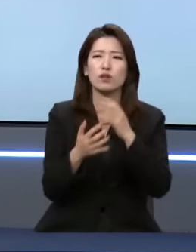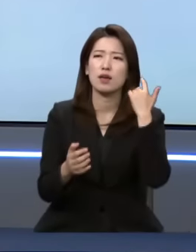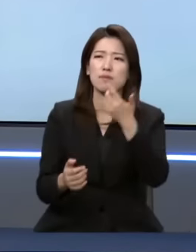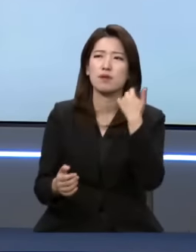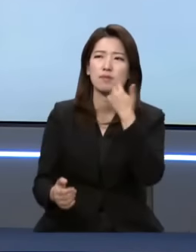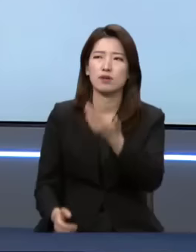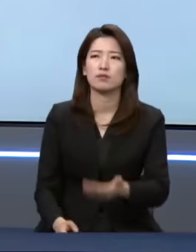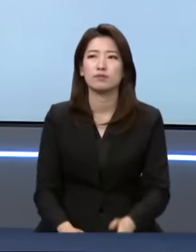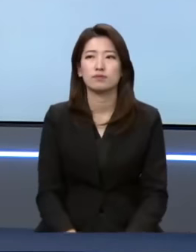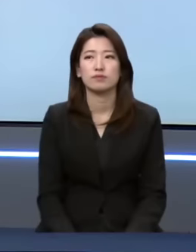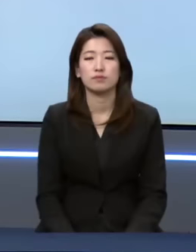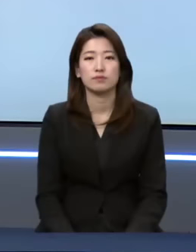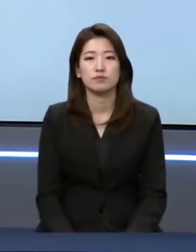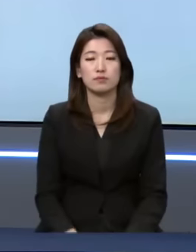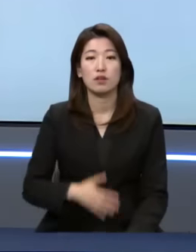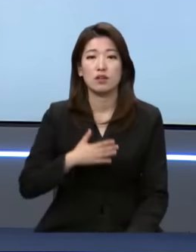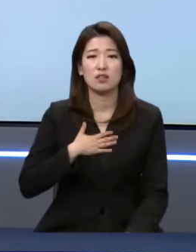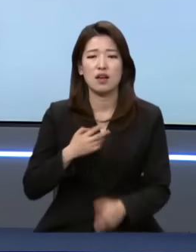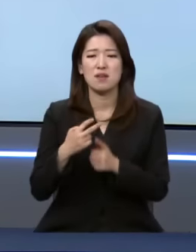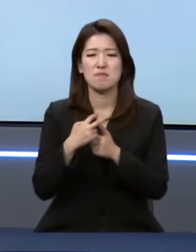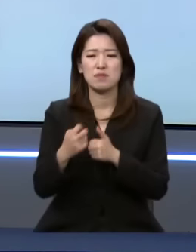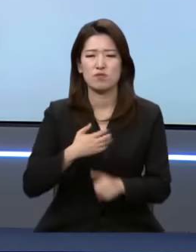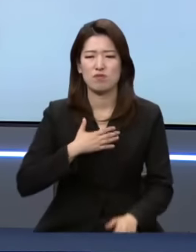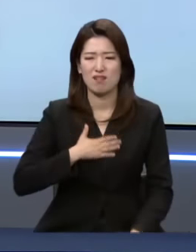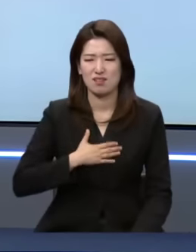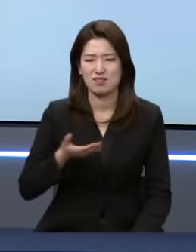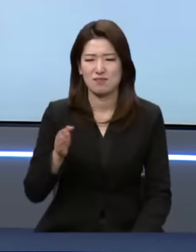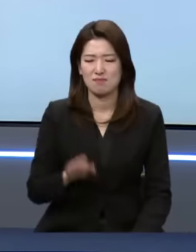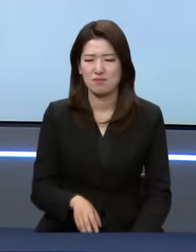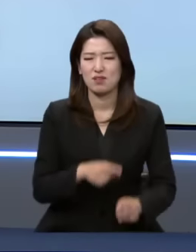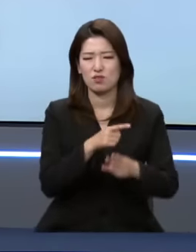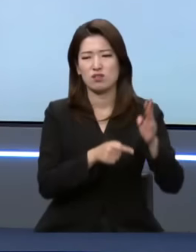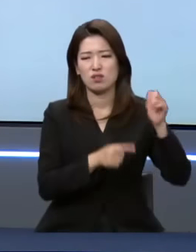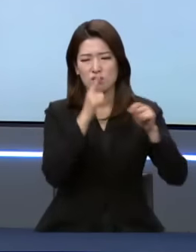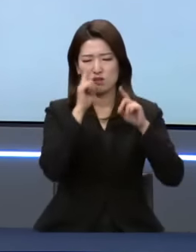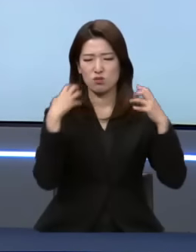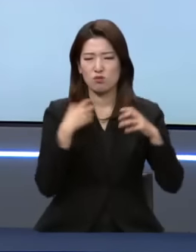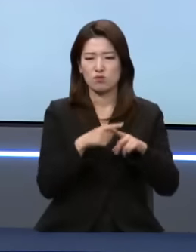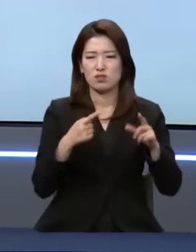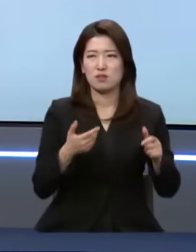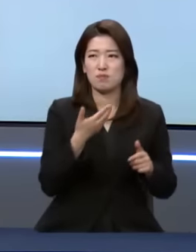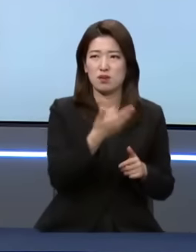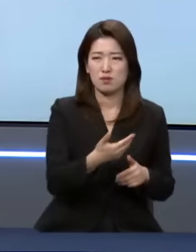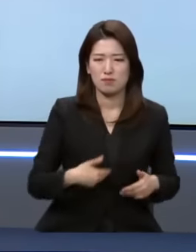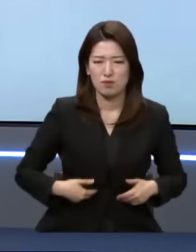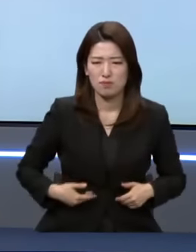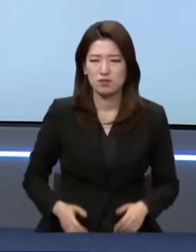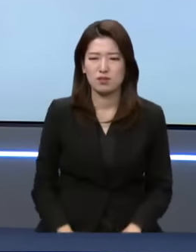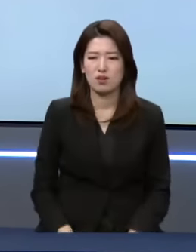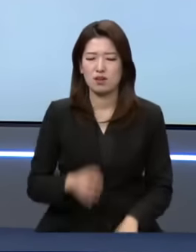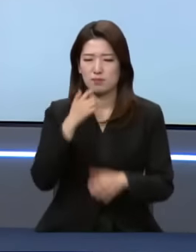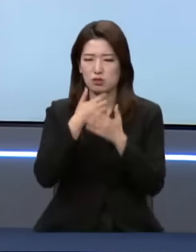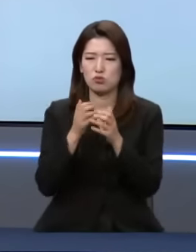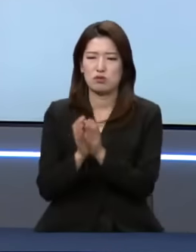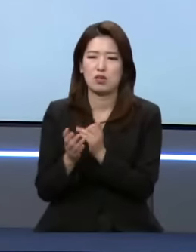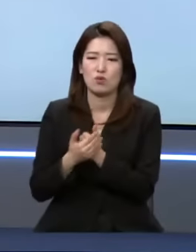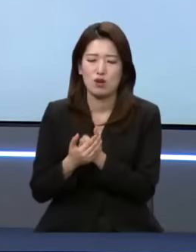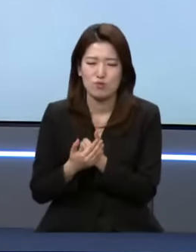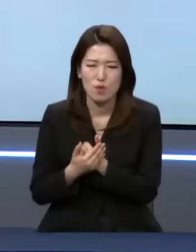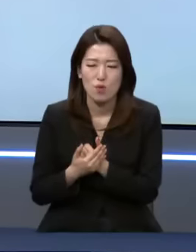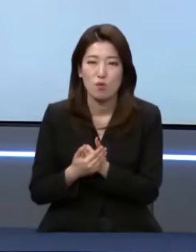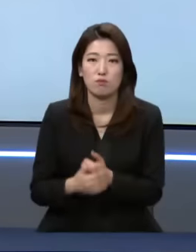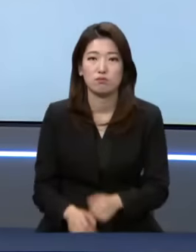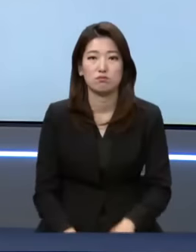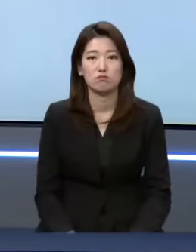미워도 윤정권 심판에 빠지지 말아 주십시오 민주당에 성해 주십시오라고 얘기했습니다 여기에 장성민 후보가